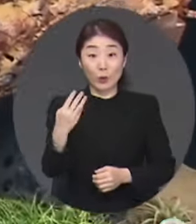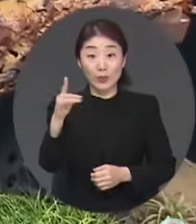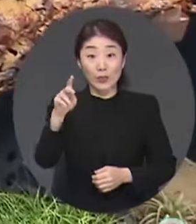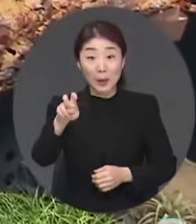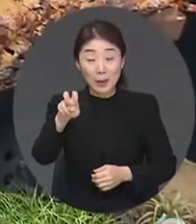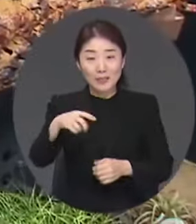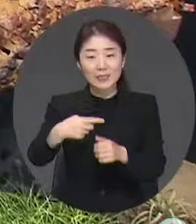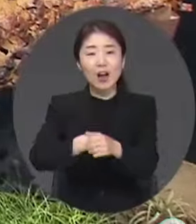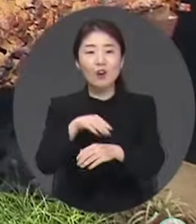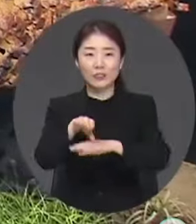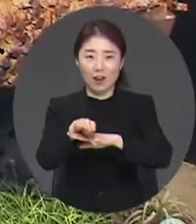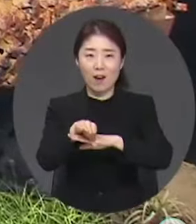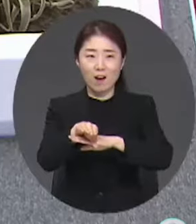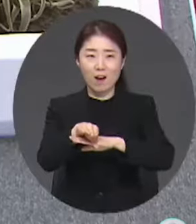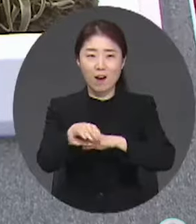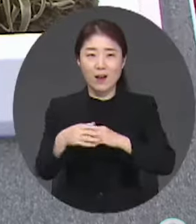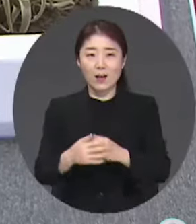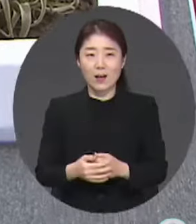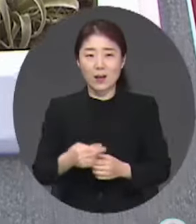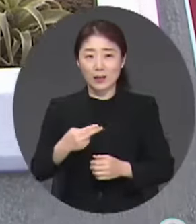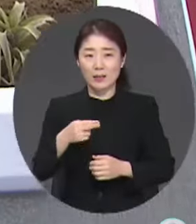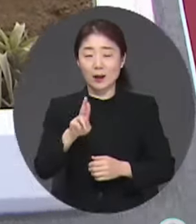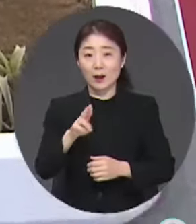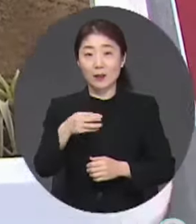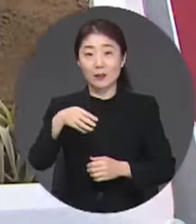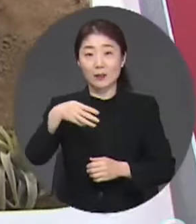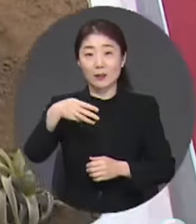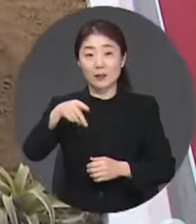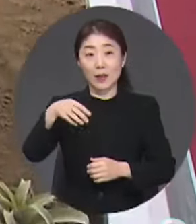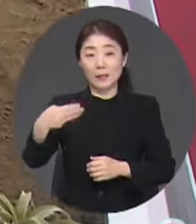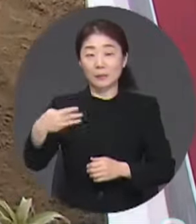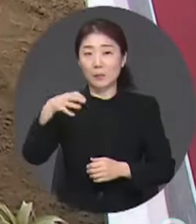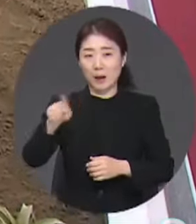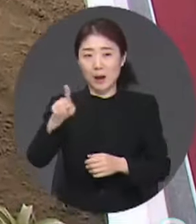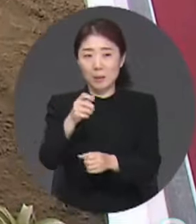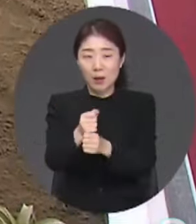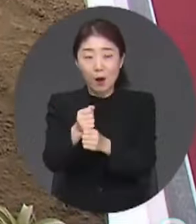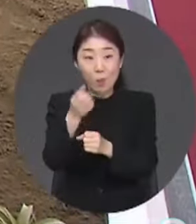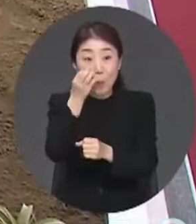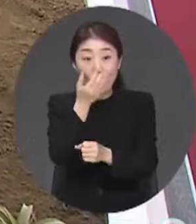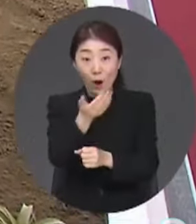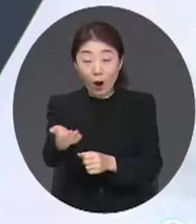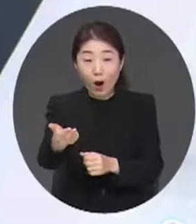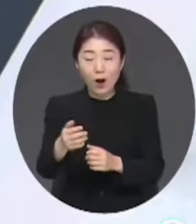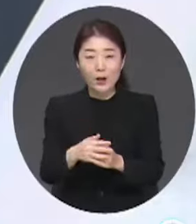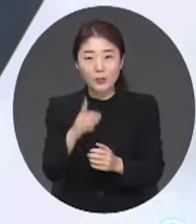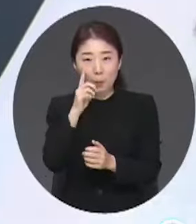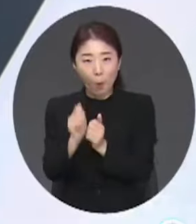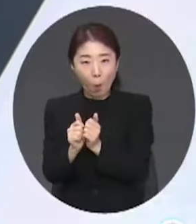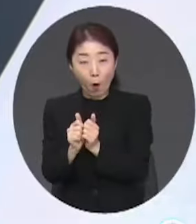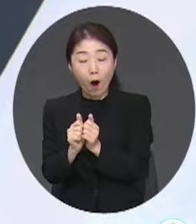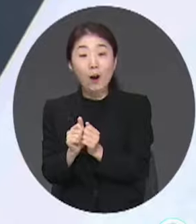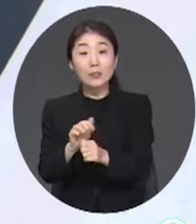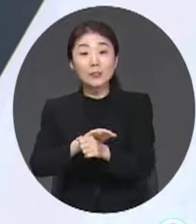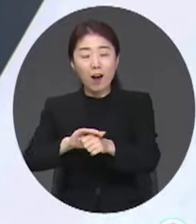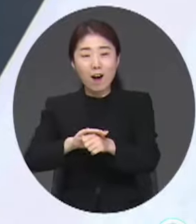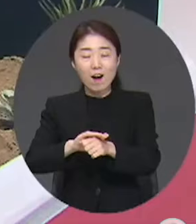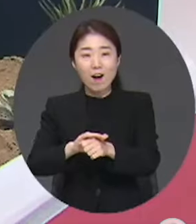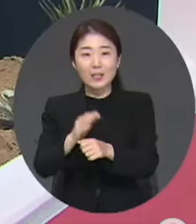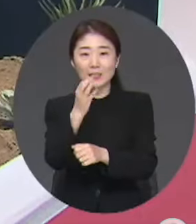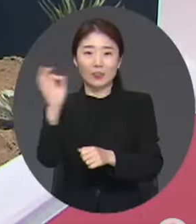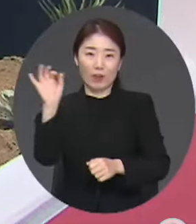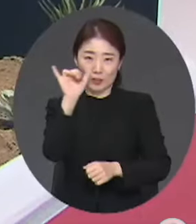무인 차량 HR 셰르파를 선보였습니다. 우리 군에서 시범 운영을 거쳐 이미 성능이 입증된